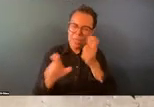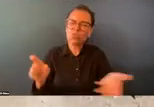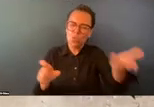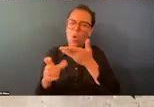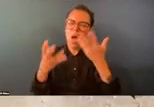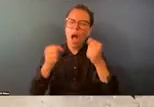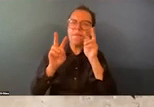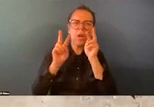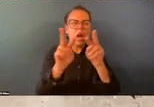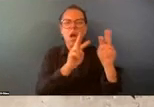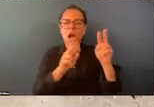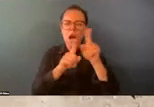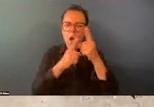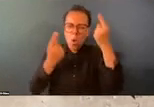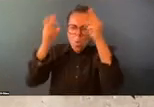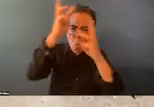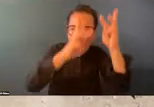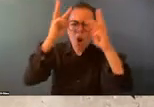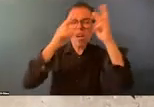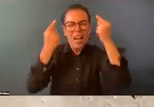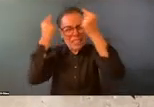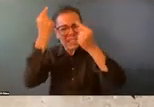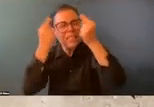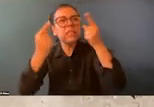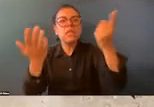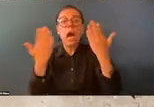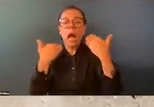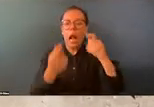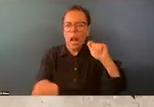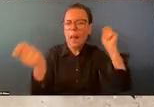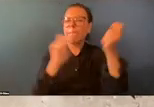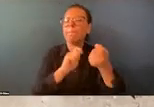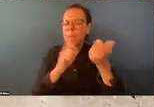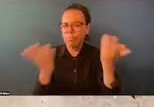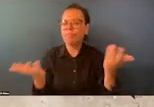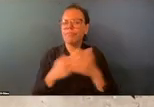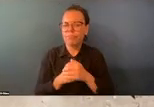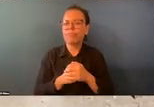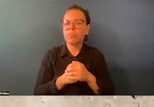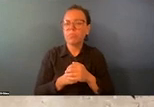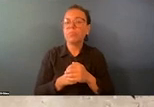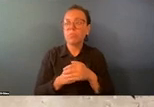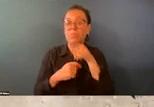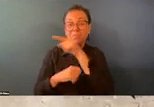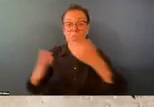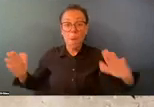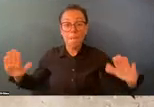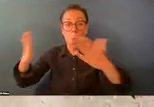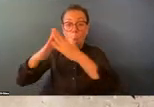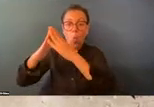или домохозяйства стали как бы без домов, остались без домов в результате этих стихийных бедствий. И все это как